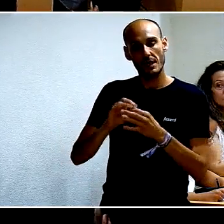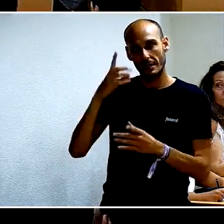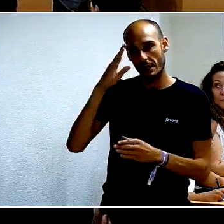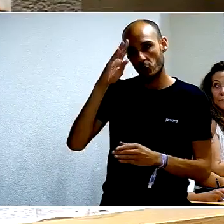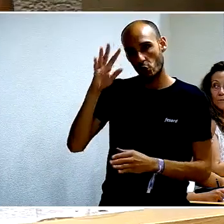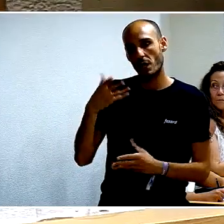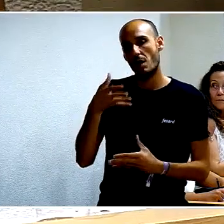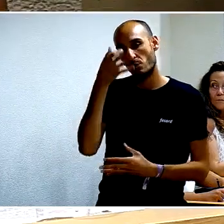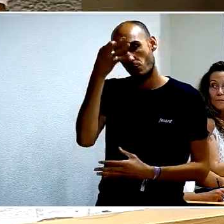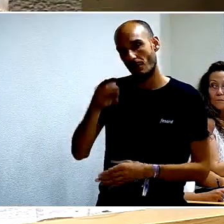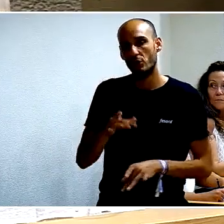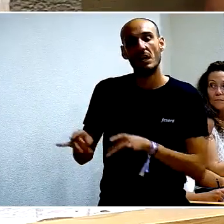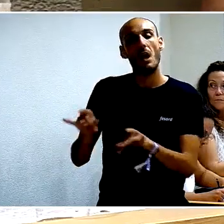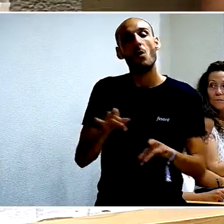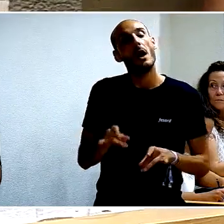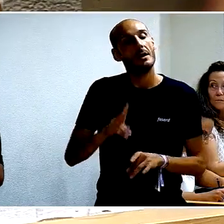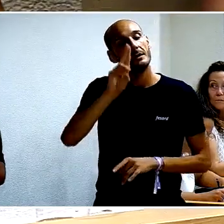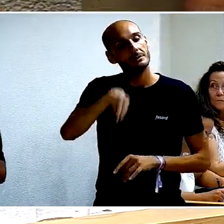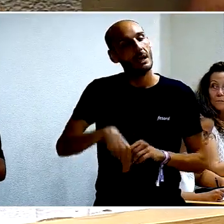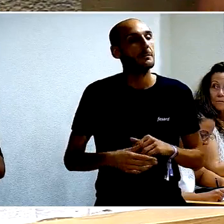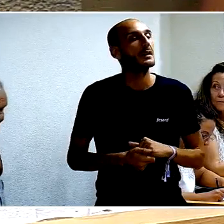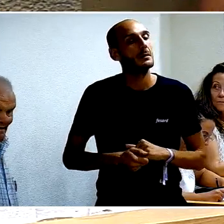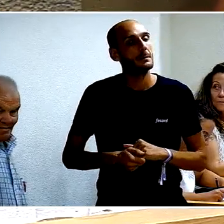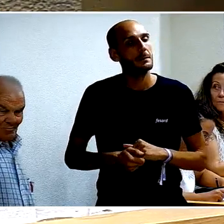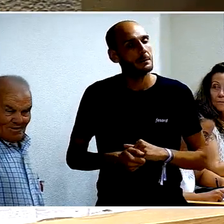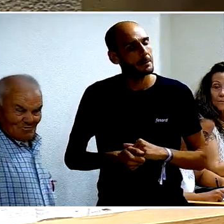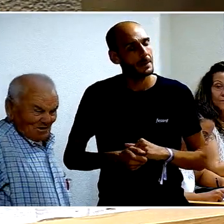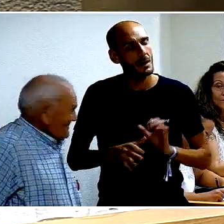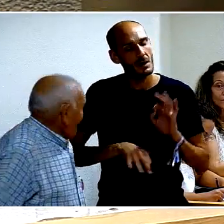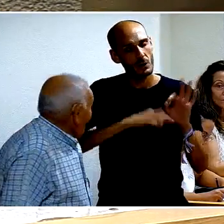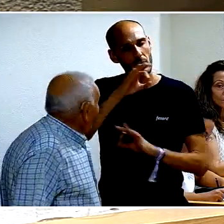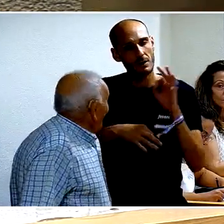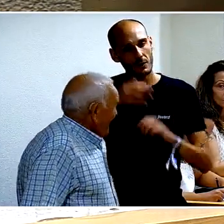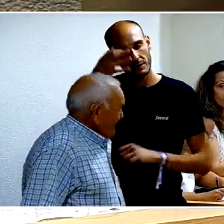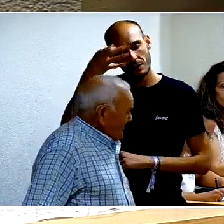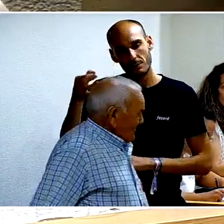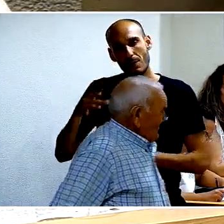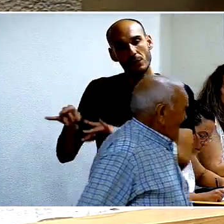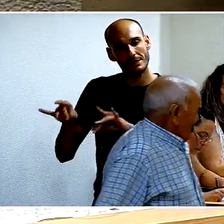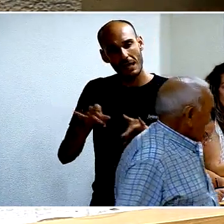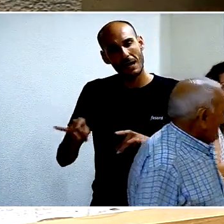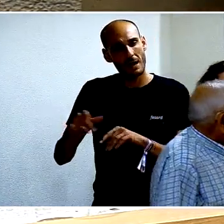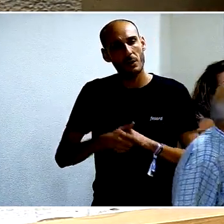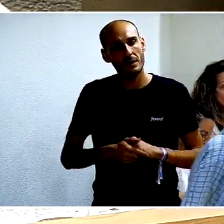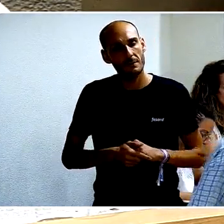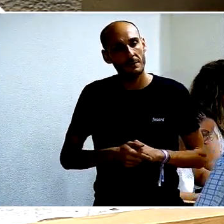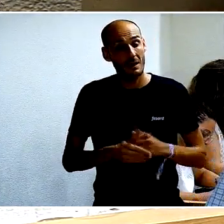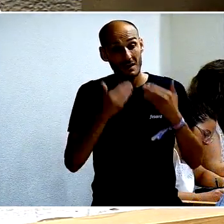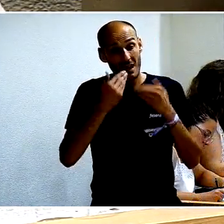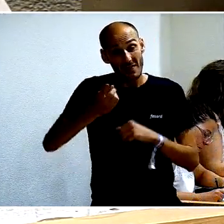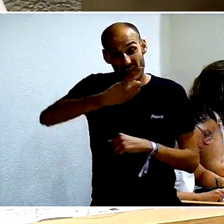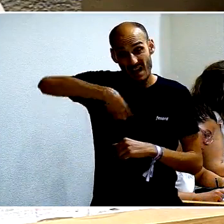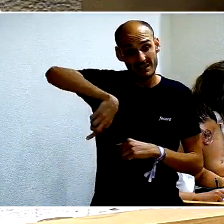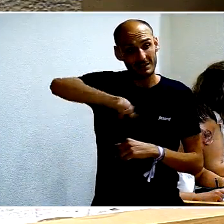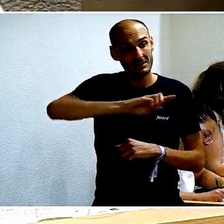Federació en la Delegació del Poble Saharaui de la Comunitat Valenciana. Gràcies a ells